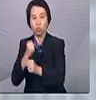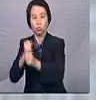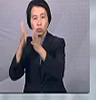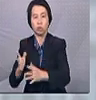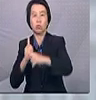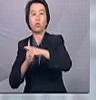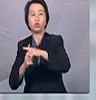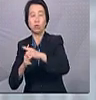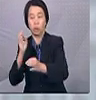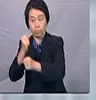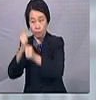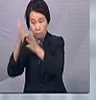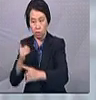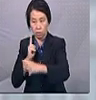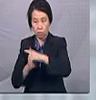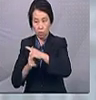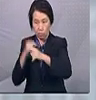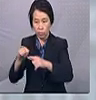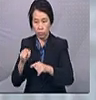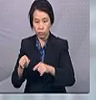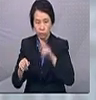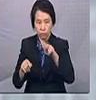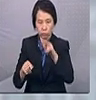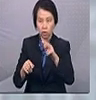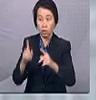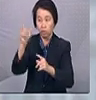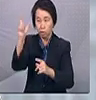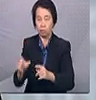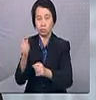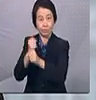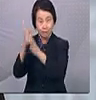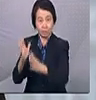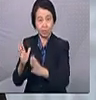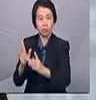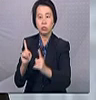to screen and basically the close contact in the restaurant.